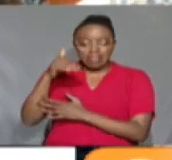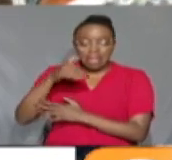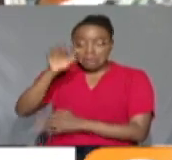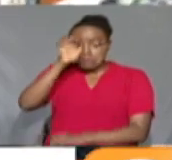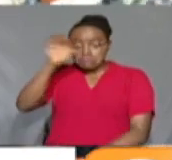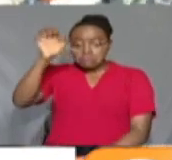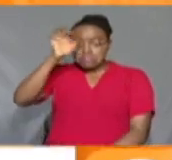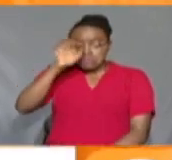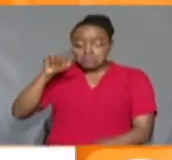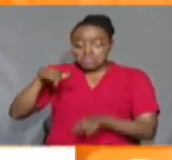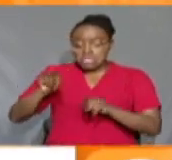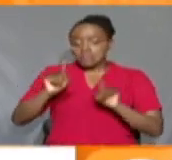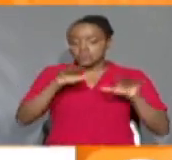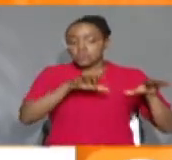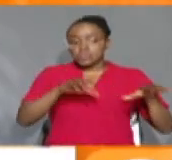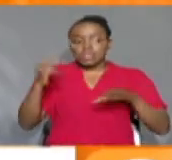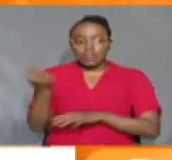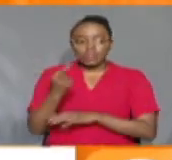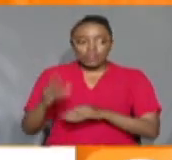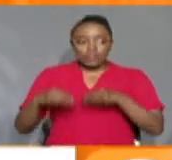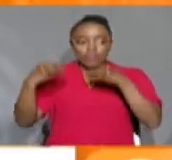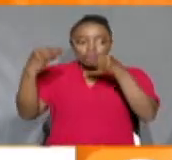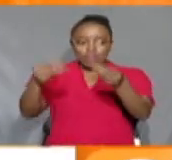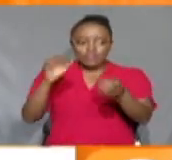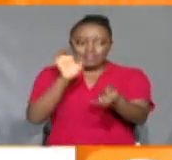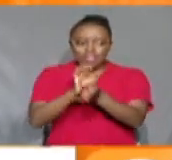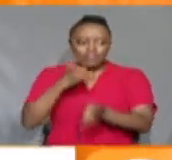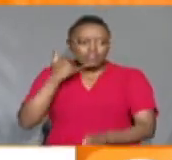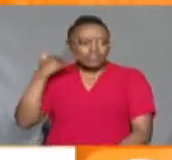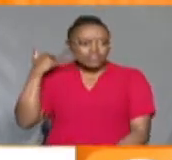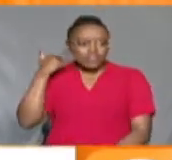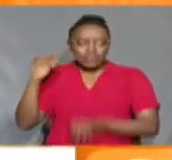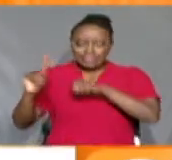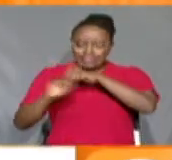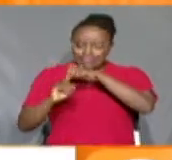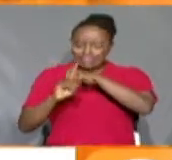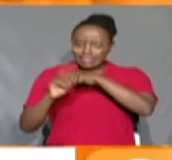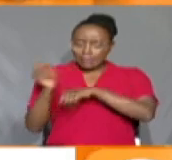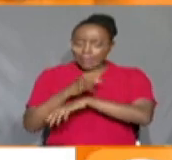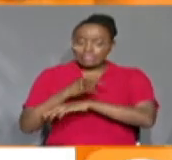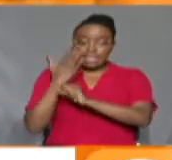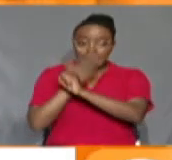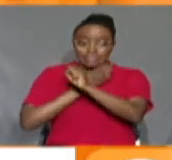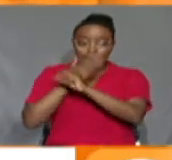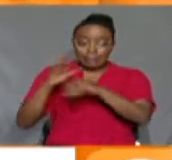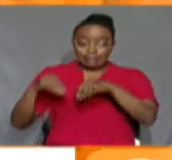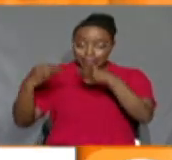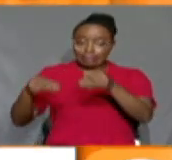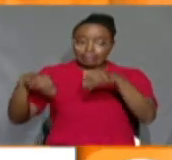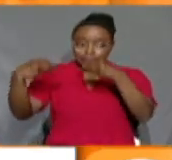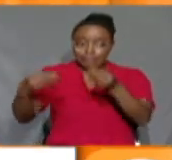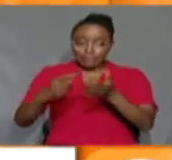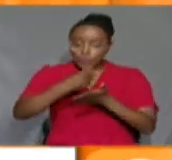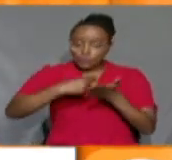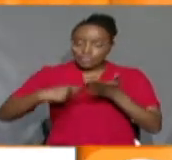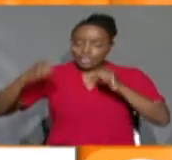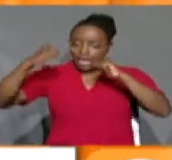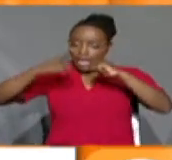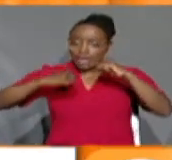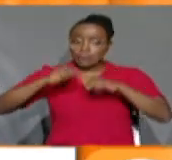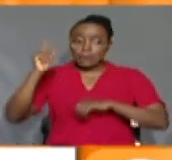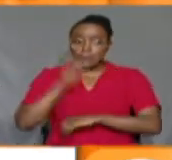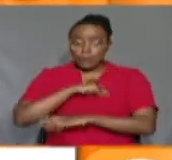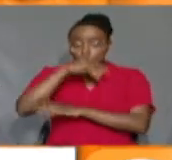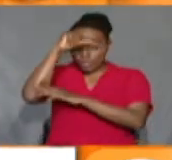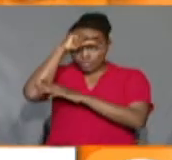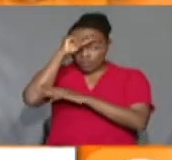kuacha wajifie wenyewe. Nilisupply prisons ya Nakuru 6 consecutive months nyama. Kwa sababu umesign contract agreement na